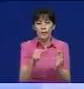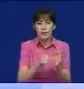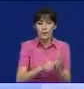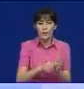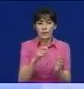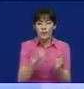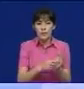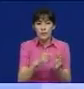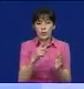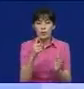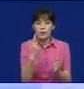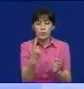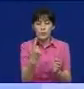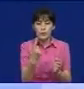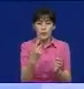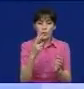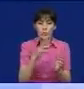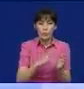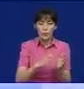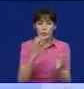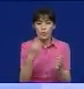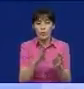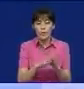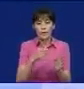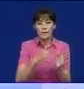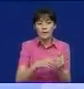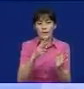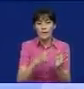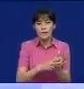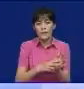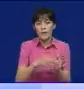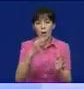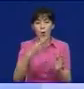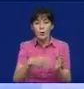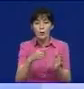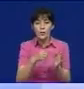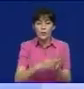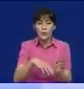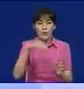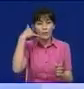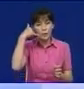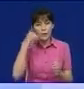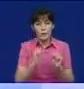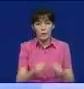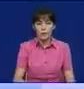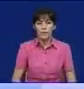4, 8, 778, 452, 88, 37 телефондарына хабарласуға